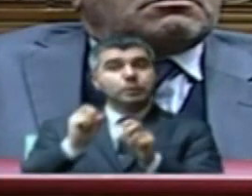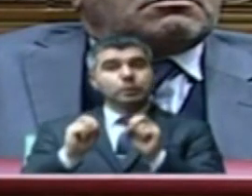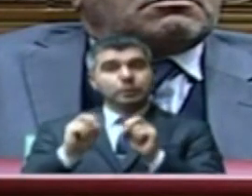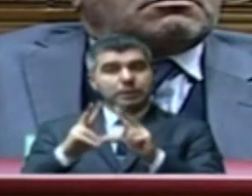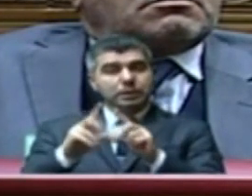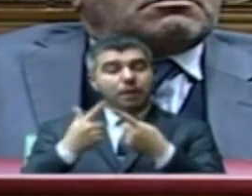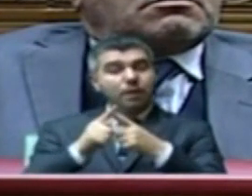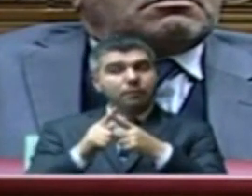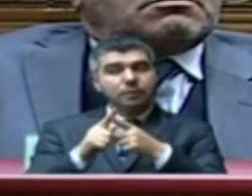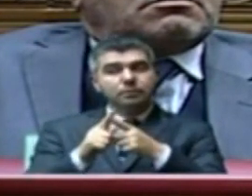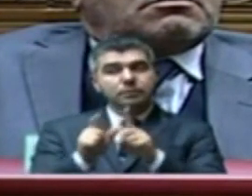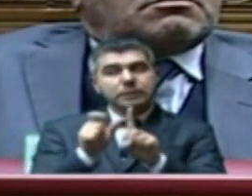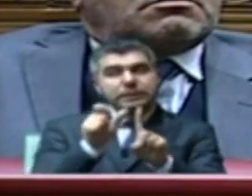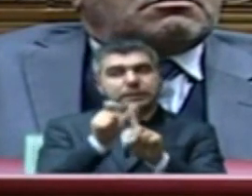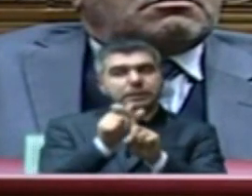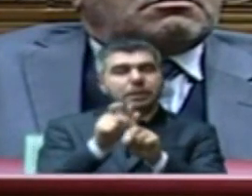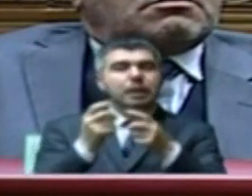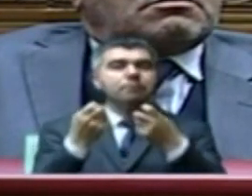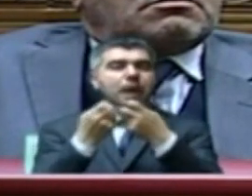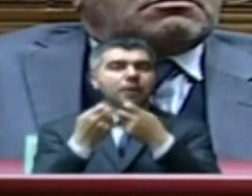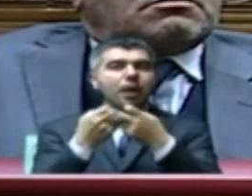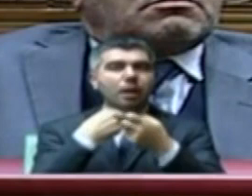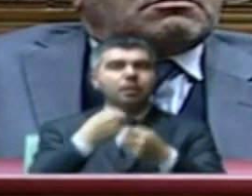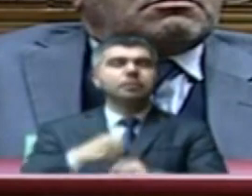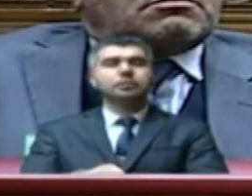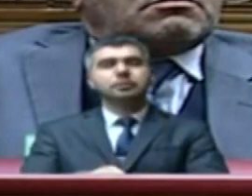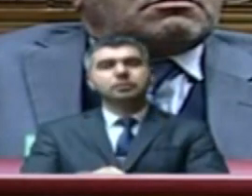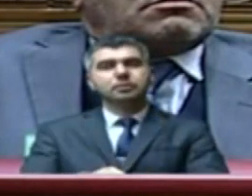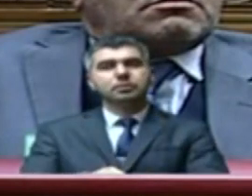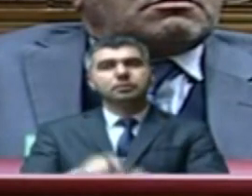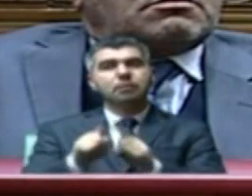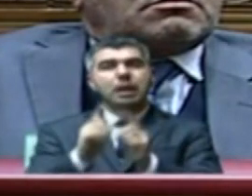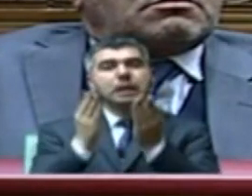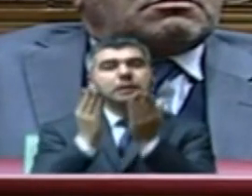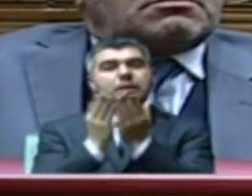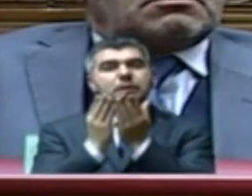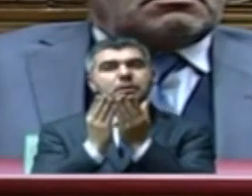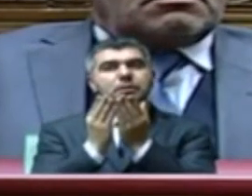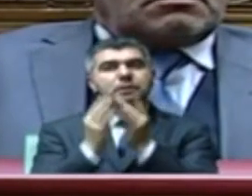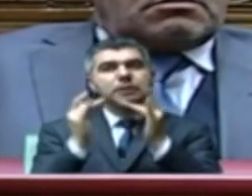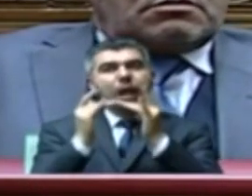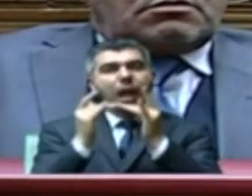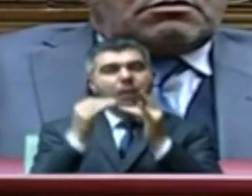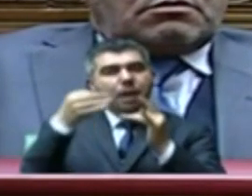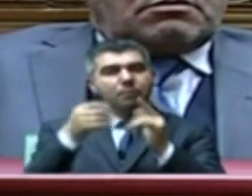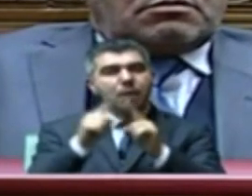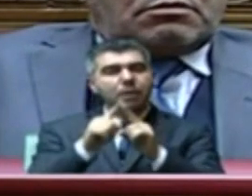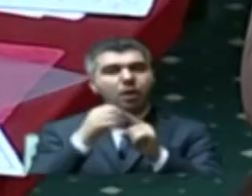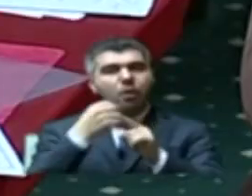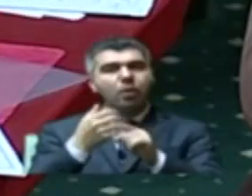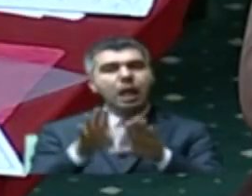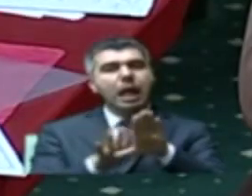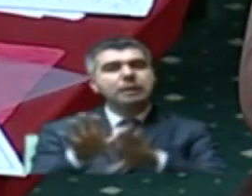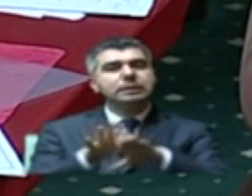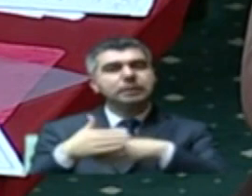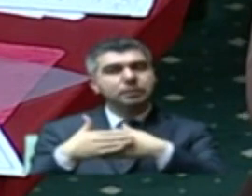زال هناك تقصير. نعطي النموذج ديال دور الطالبة مثلا في إقليم ديال سارودانت، أنتم كتعرفوا